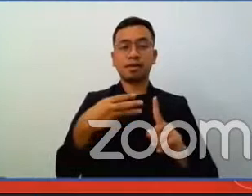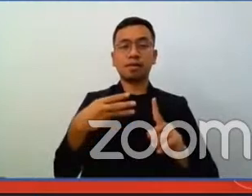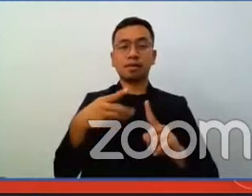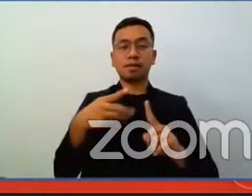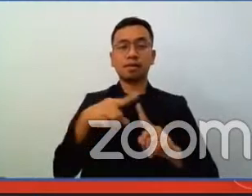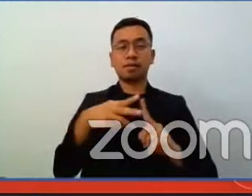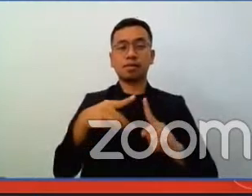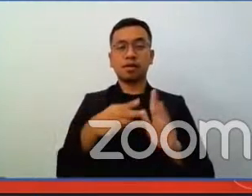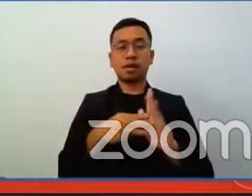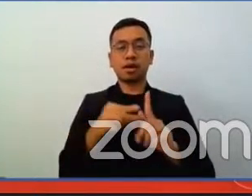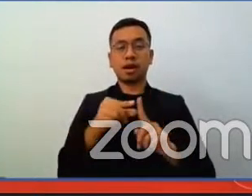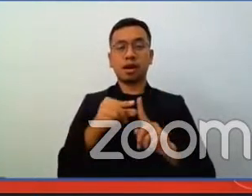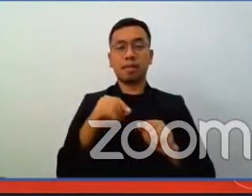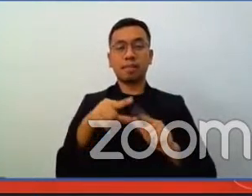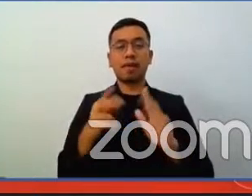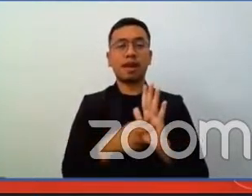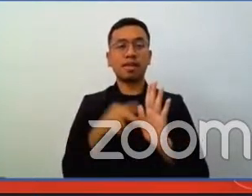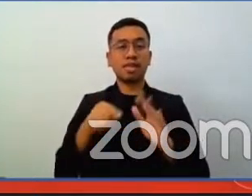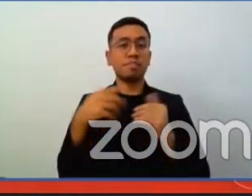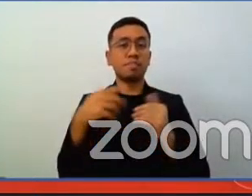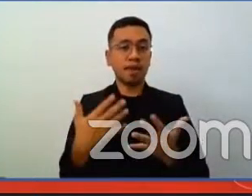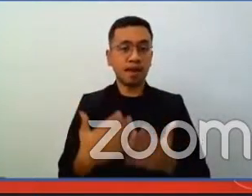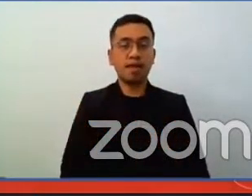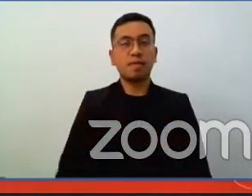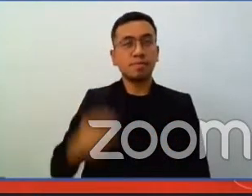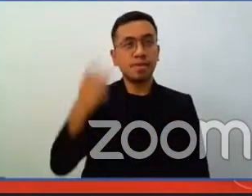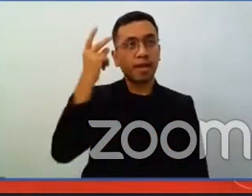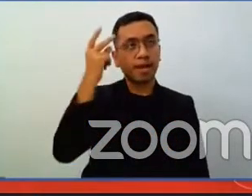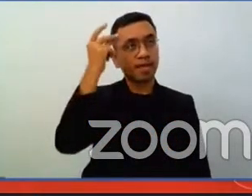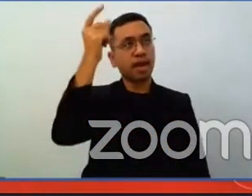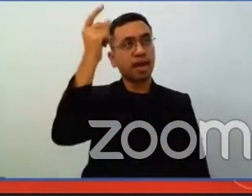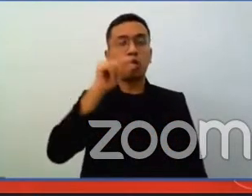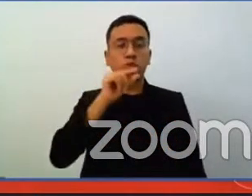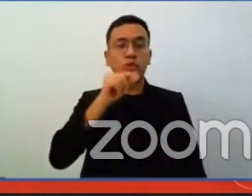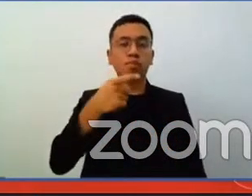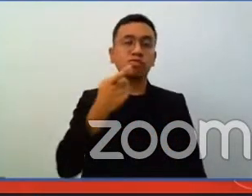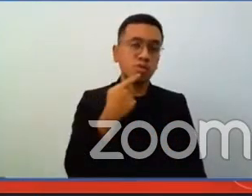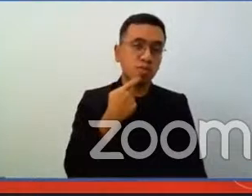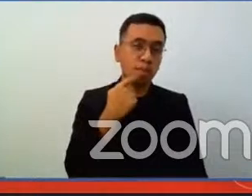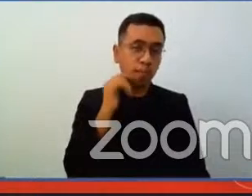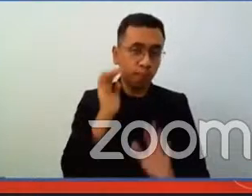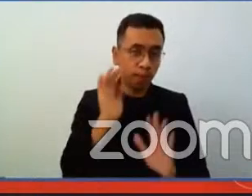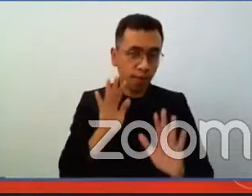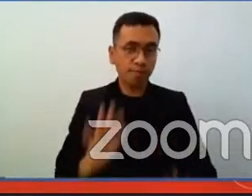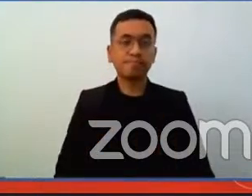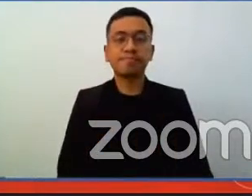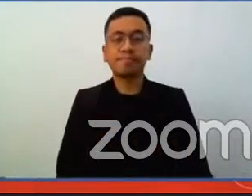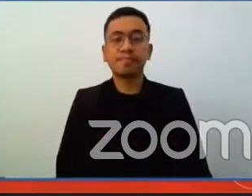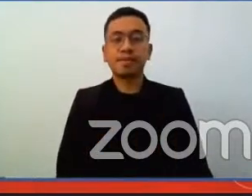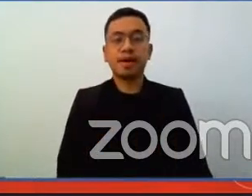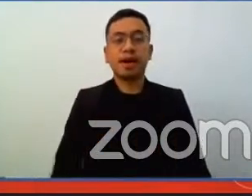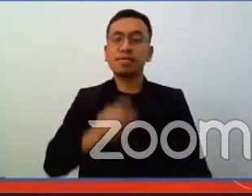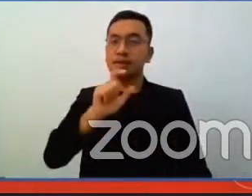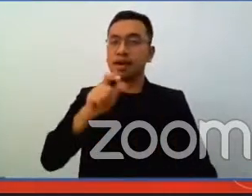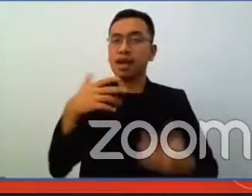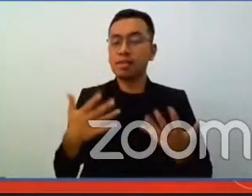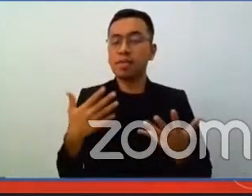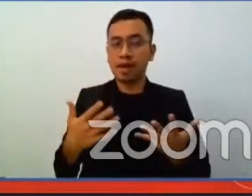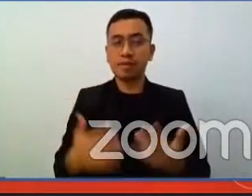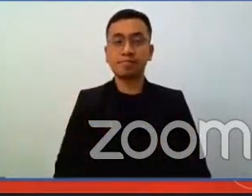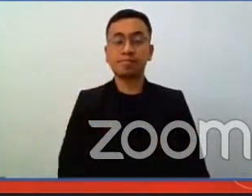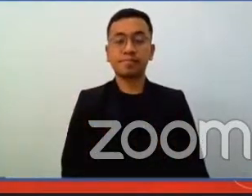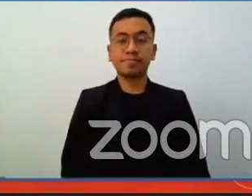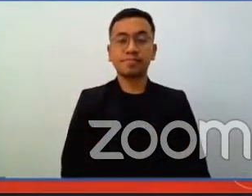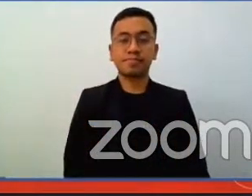memang kita dituntut untuk melakukan atau merencanakan dan melakukan percobaan. Nah, jalannya tadi adalah dengan